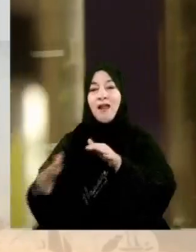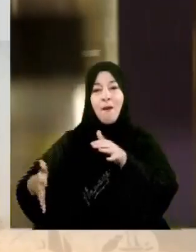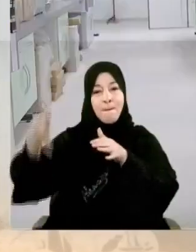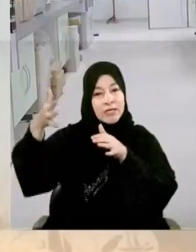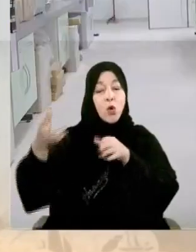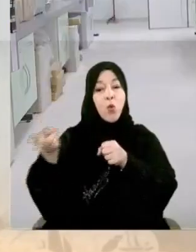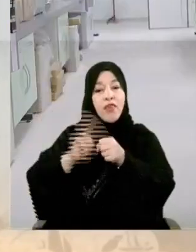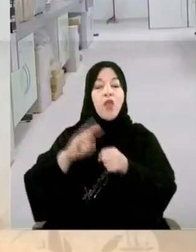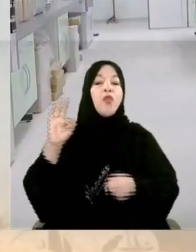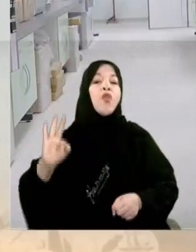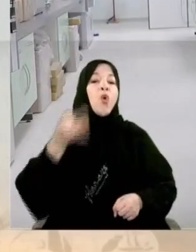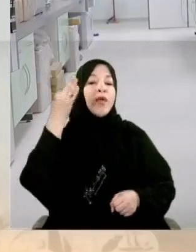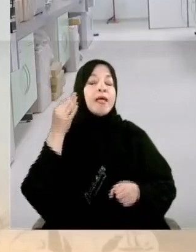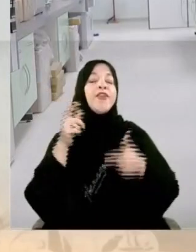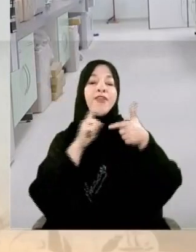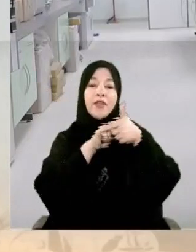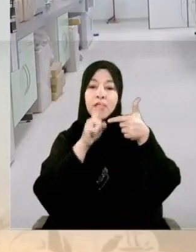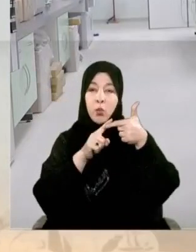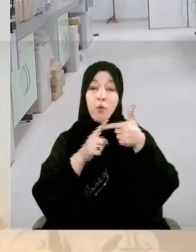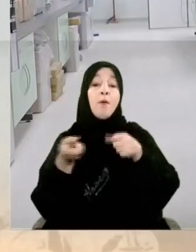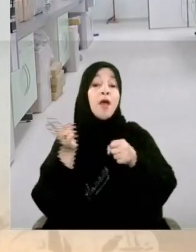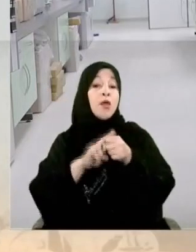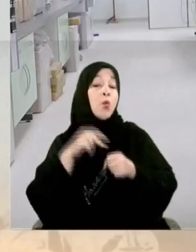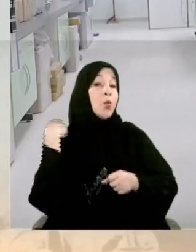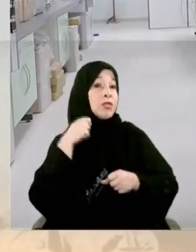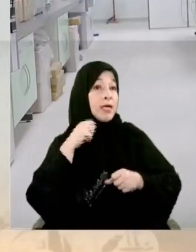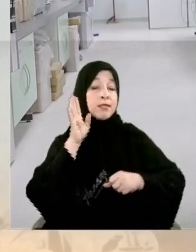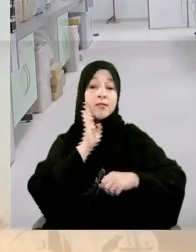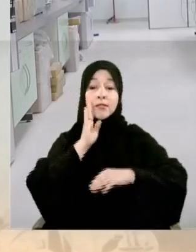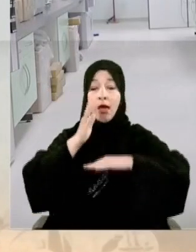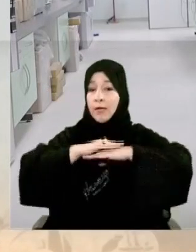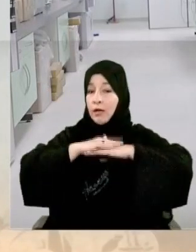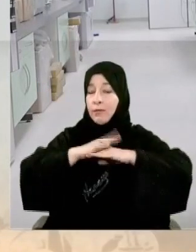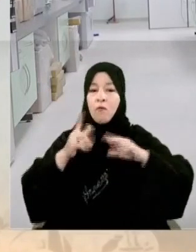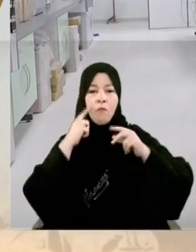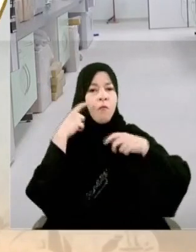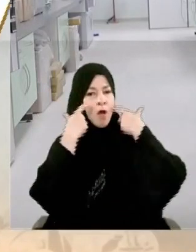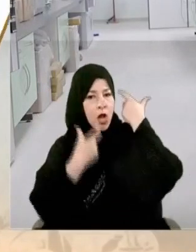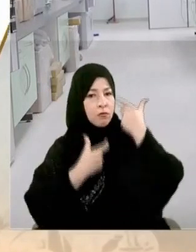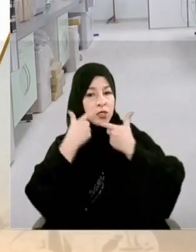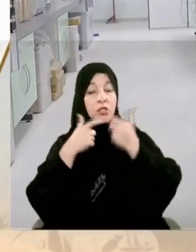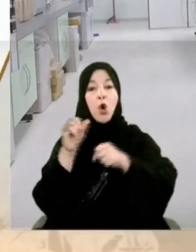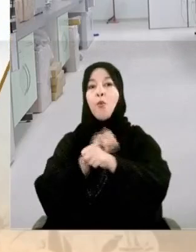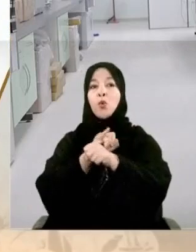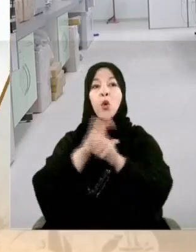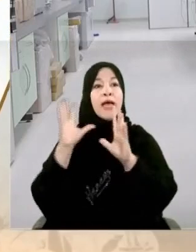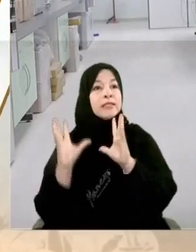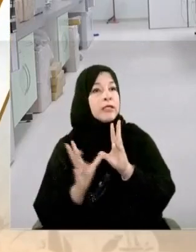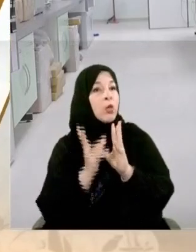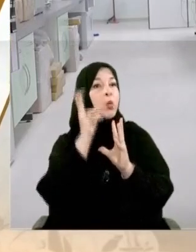الثانوية. بعد ذلك أيضا الوزارة تبذل جهد حقيقة من خلال متابعة هذه المشاريع